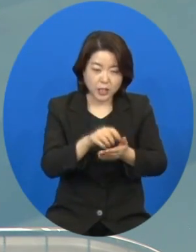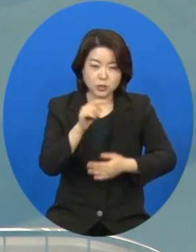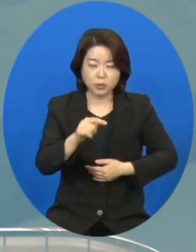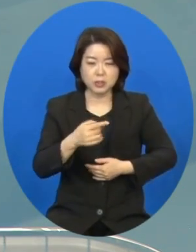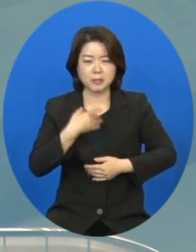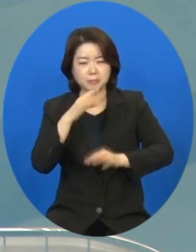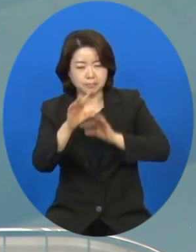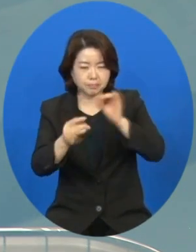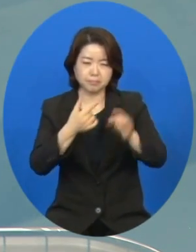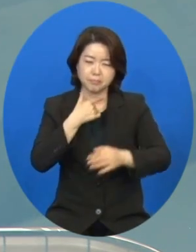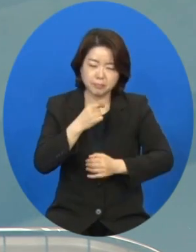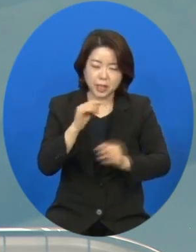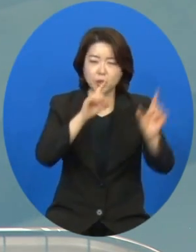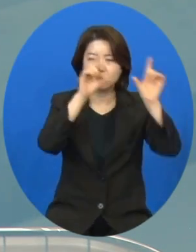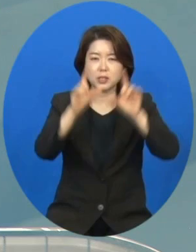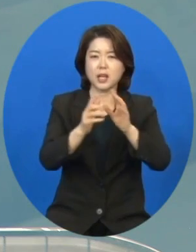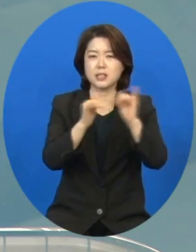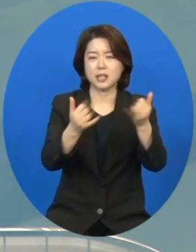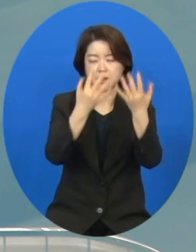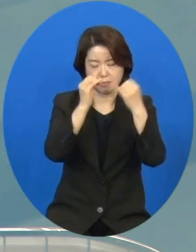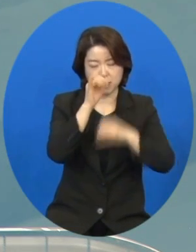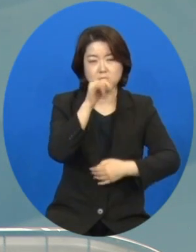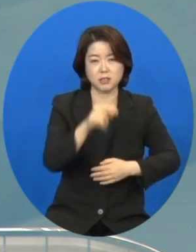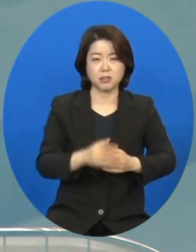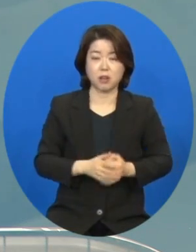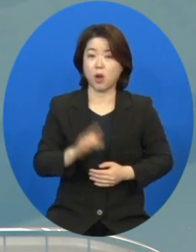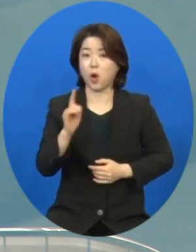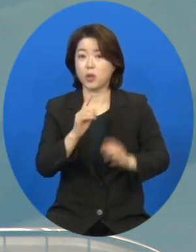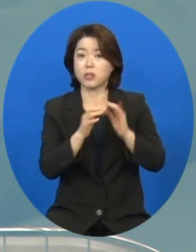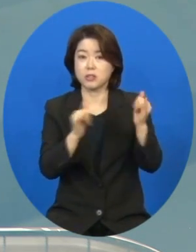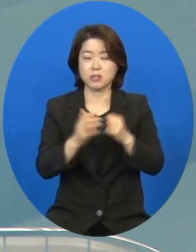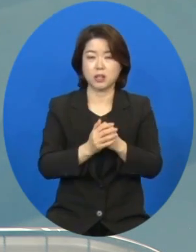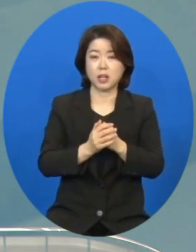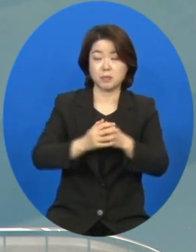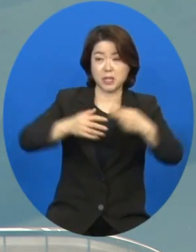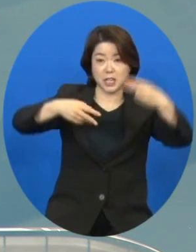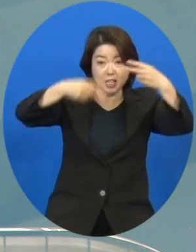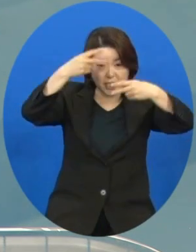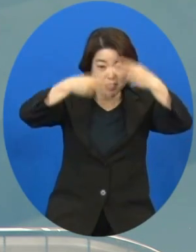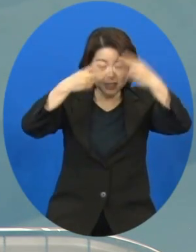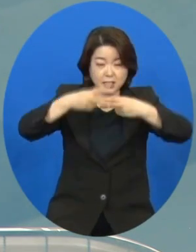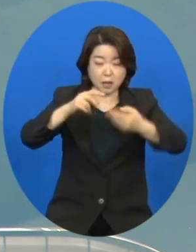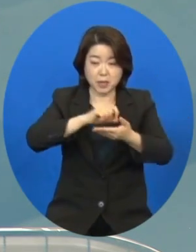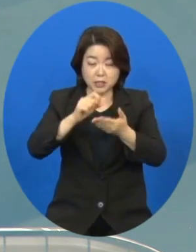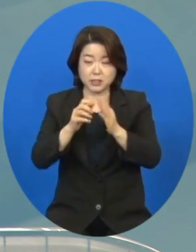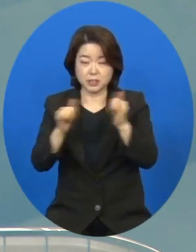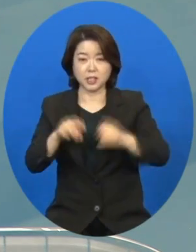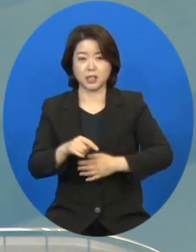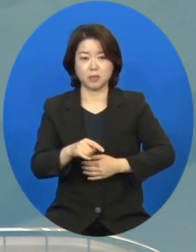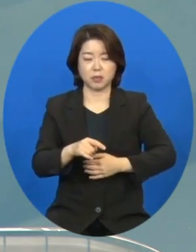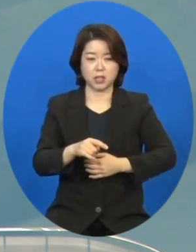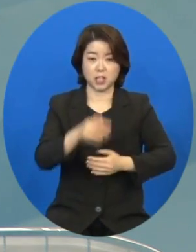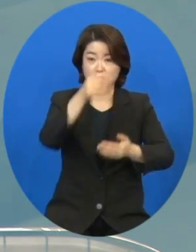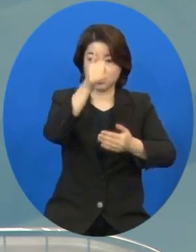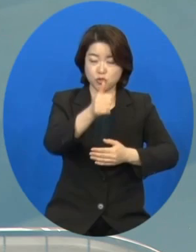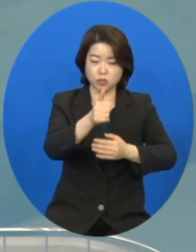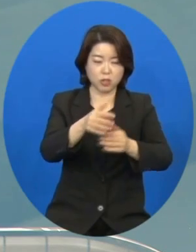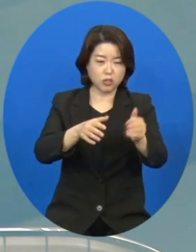갈망하고 사는 사람들 많아요. 어떤 사람은 연속극 작가한테 주인공 죽이면 안